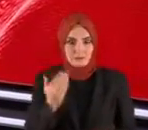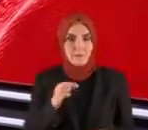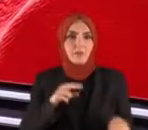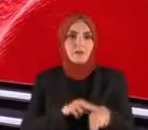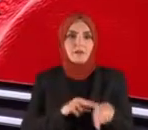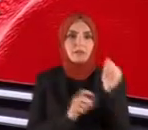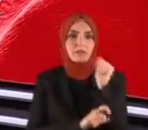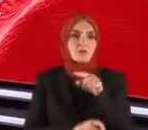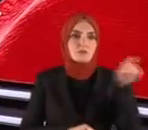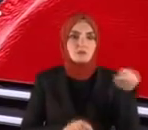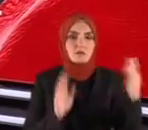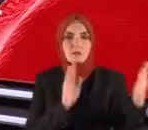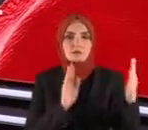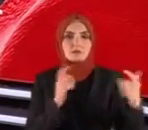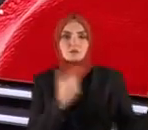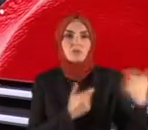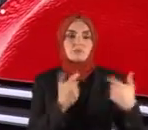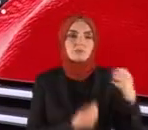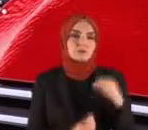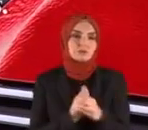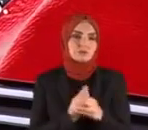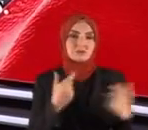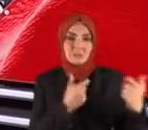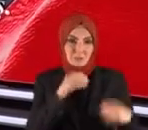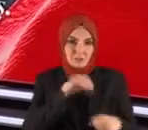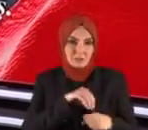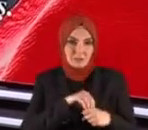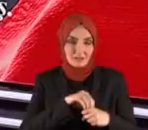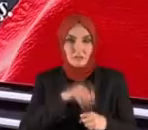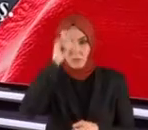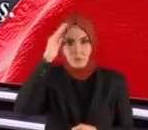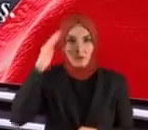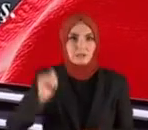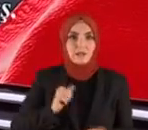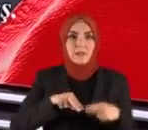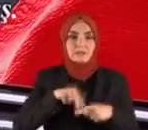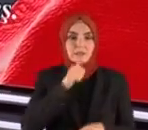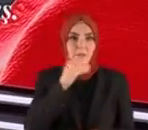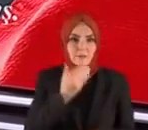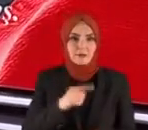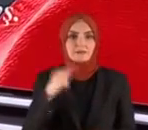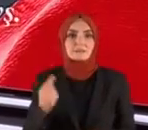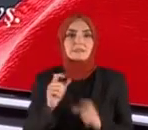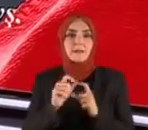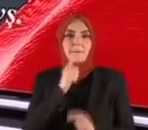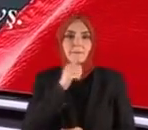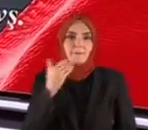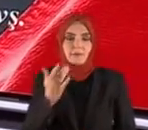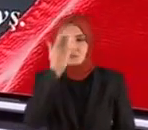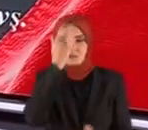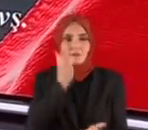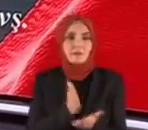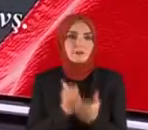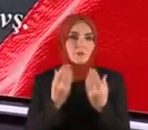PKK'lı teröristler arasında çatışma çıktı. Çatışmada Teğmen Ali Rıza Özcücük'le uzman çavuş Sergen Güçlüer